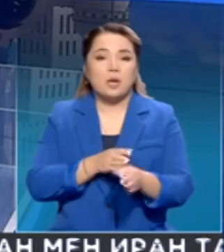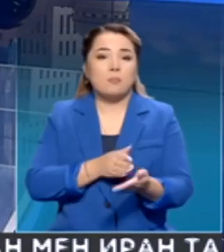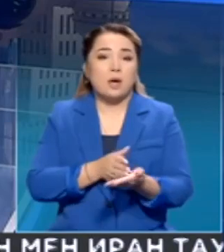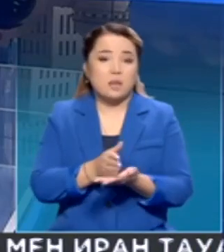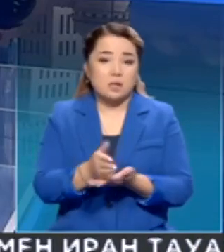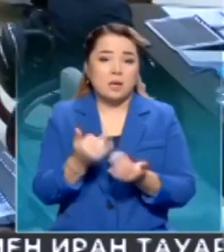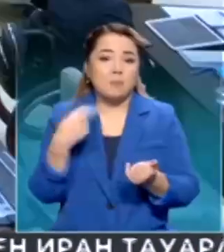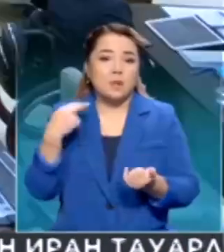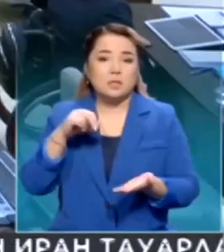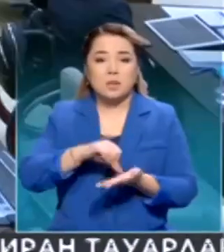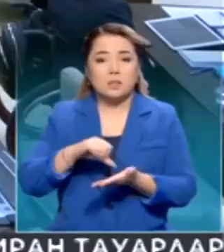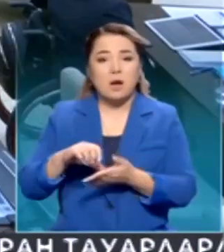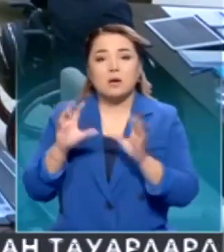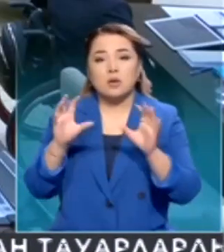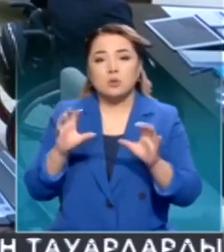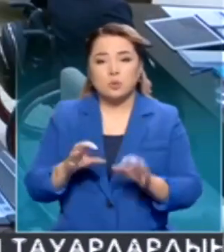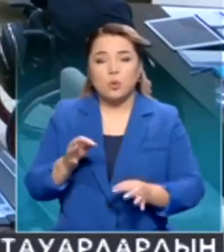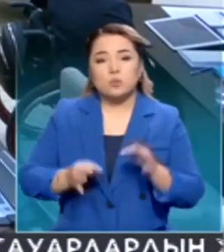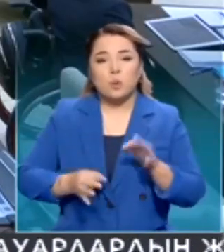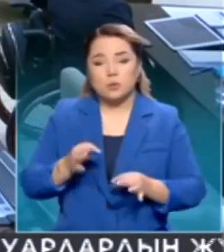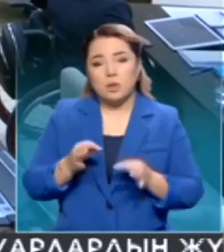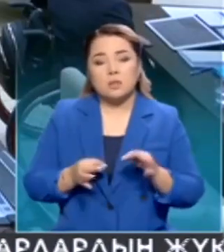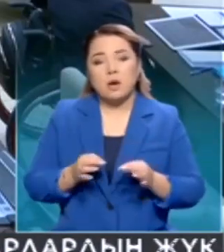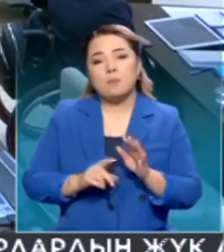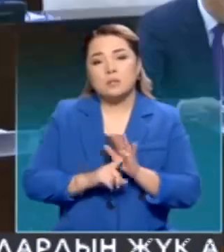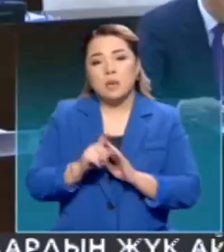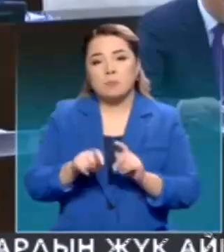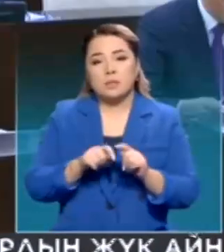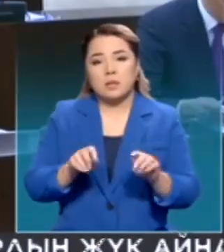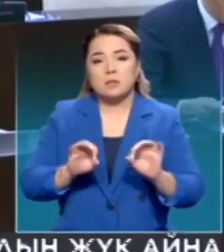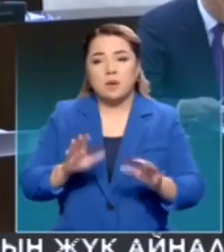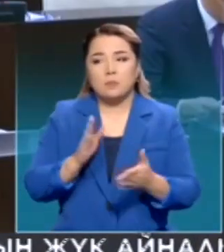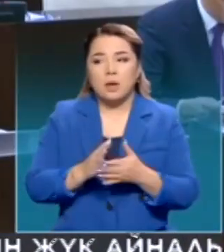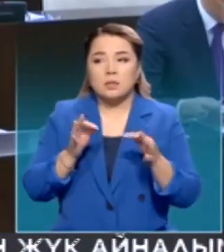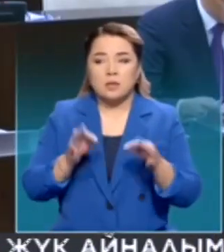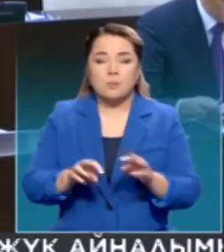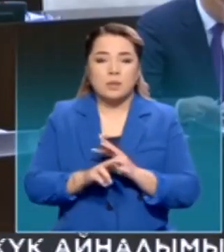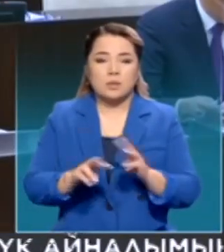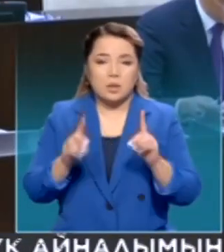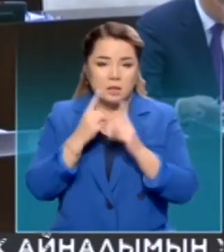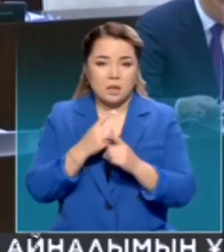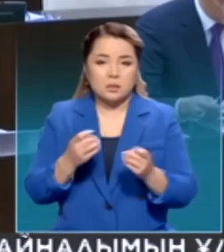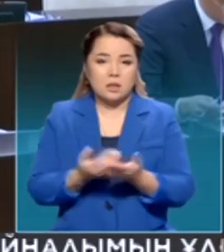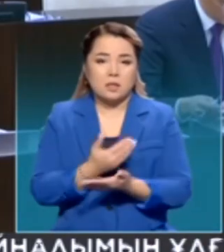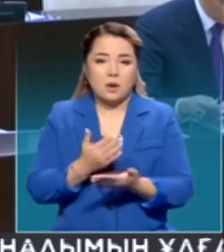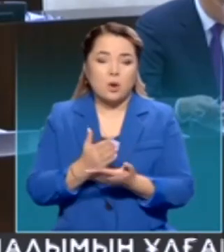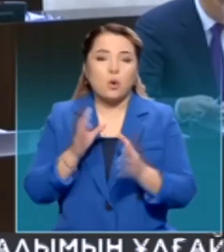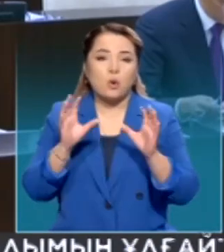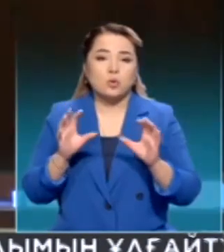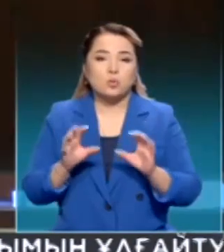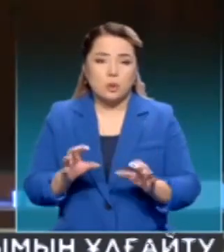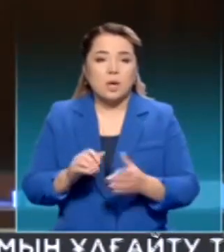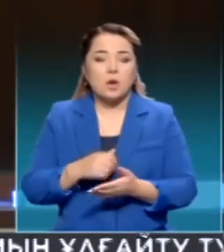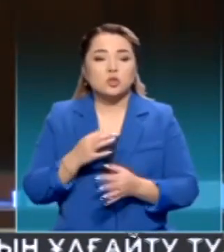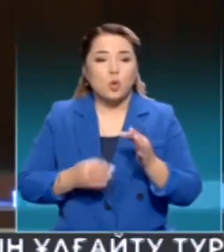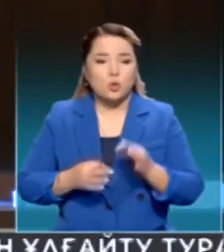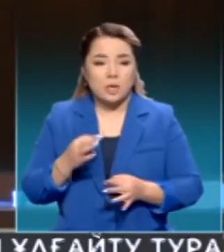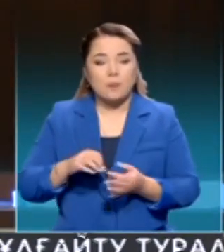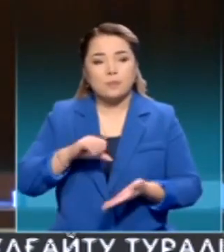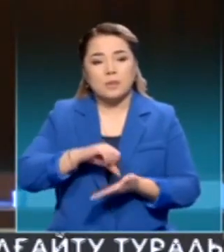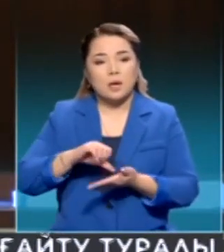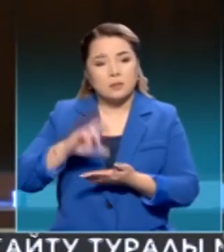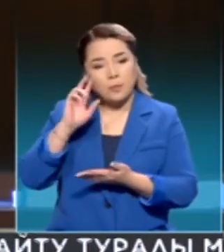Ол кезде президент конституциялық сот құру туралы бастама көтерген. Әділет министрінің айтуынша, конституциялық сот билік тармағына